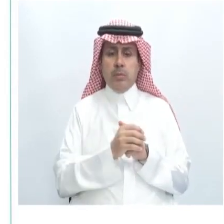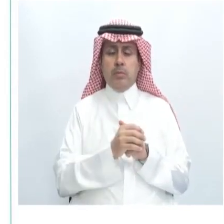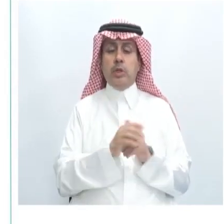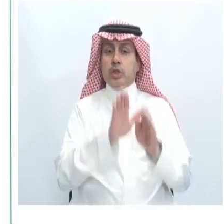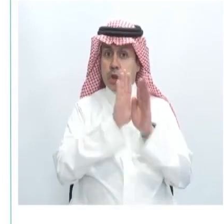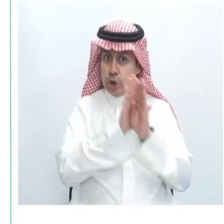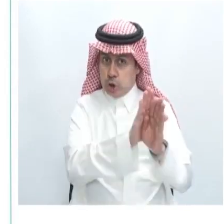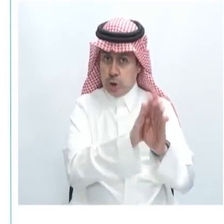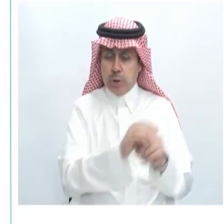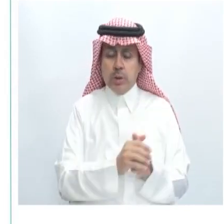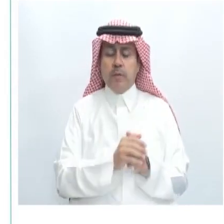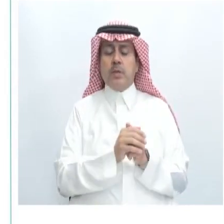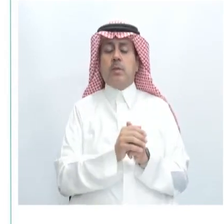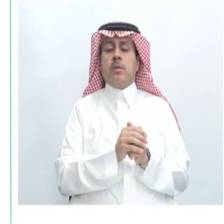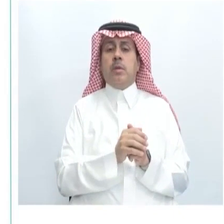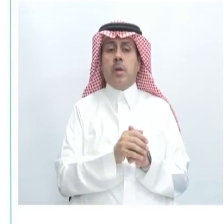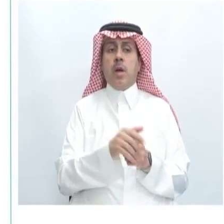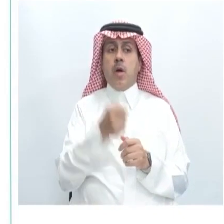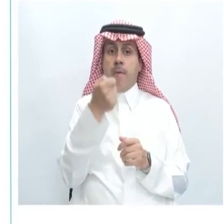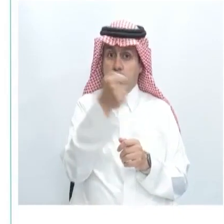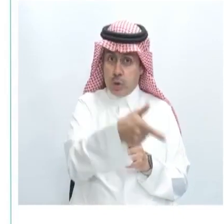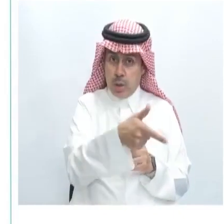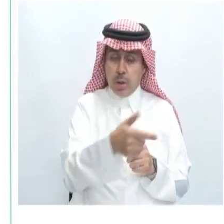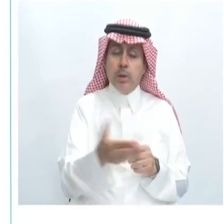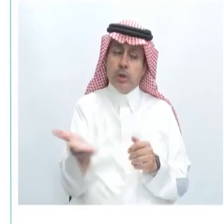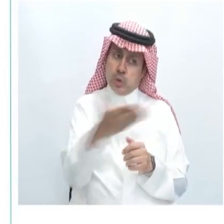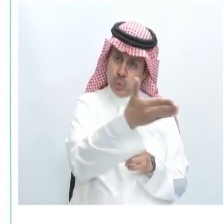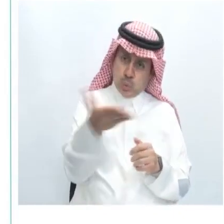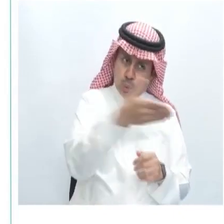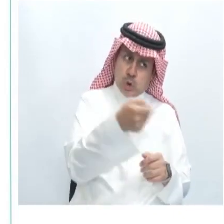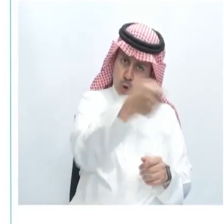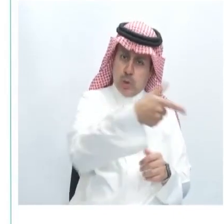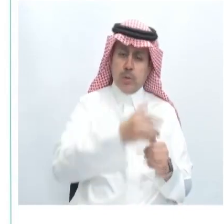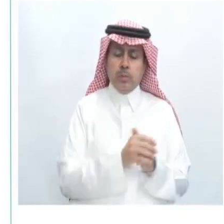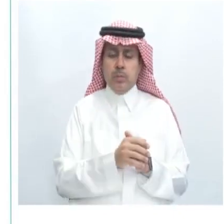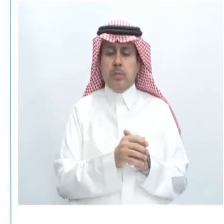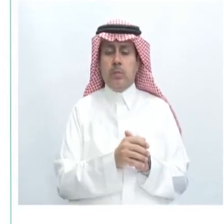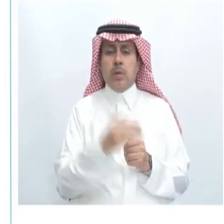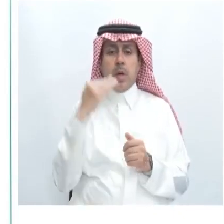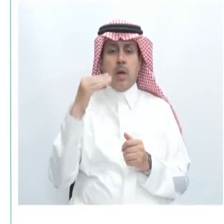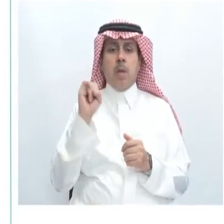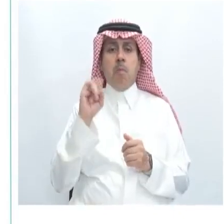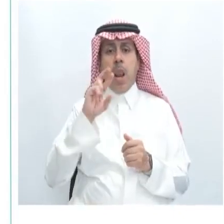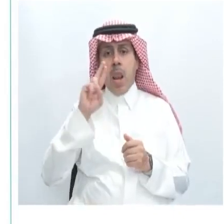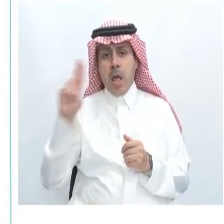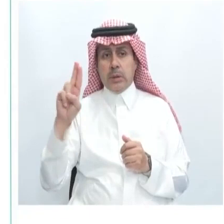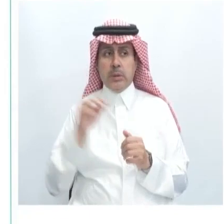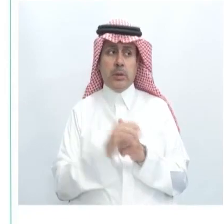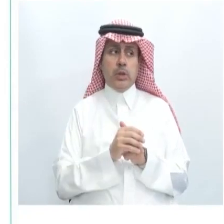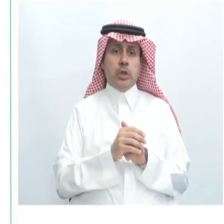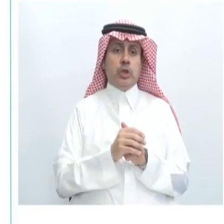تشجيع وتحفيز المستهلك على الاقبال على الشراء والتاني نشاهد الحملات الترويجيه والاعلانيه